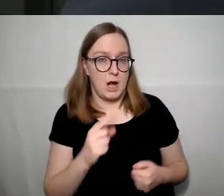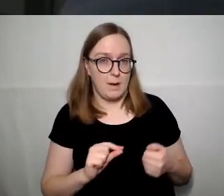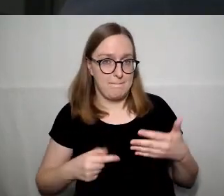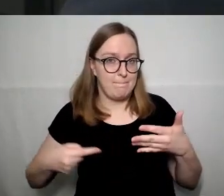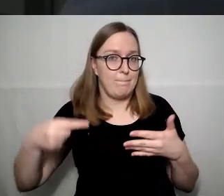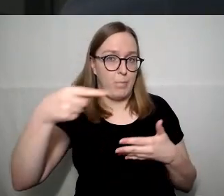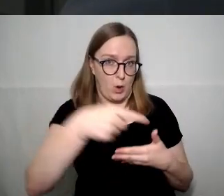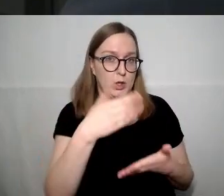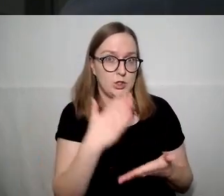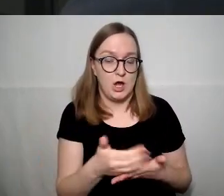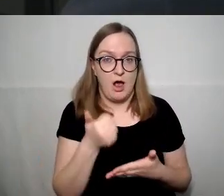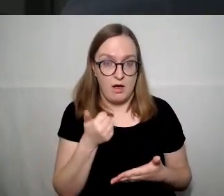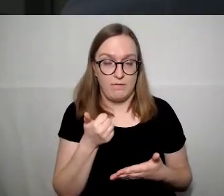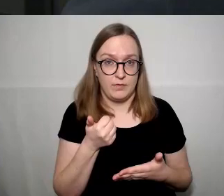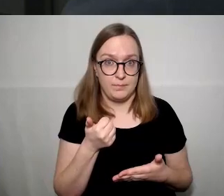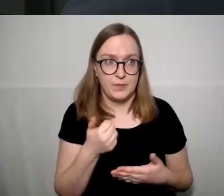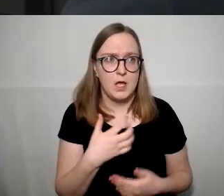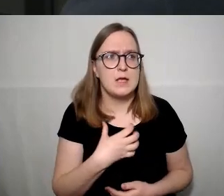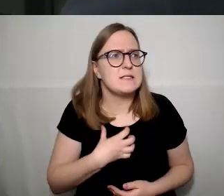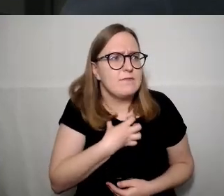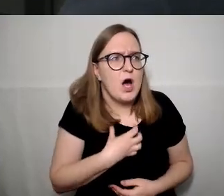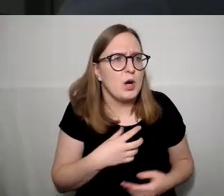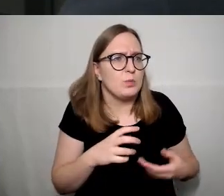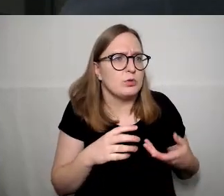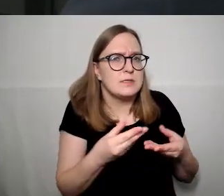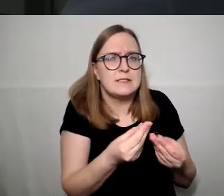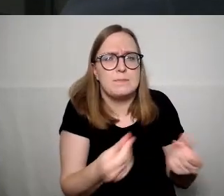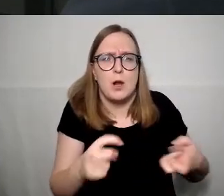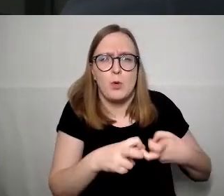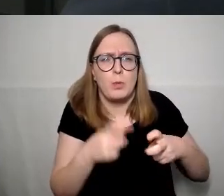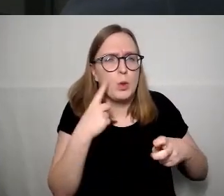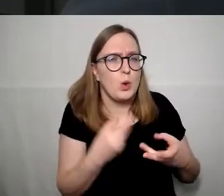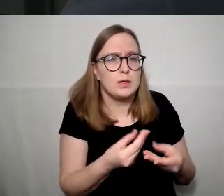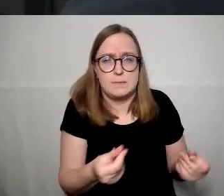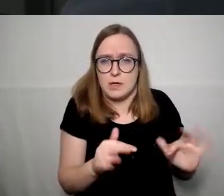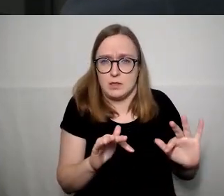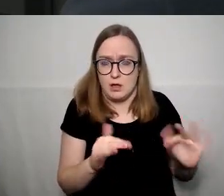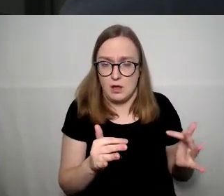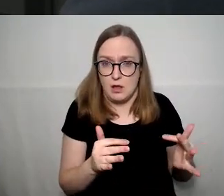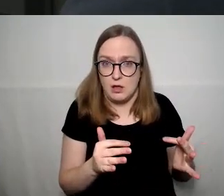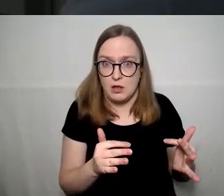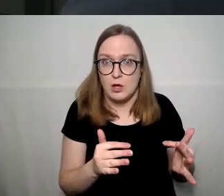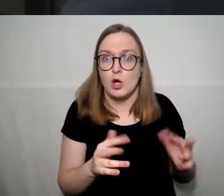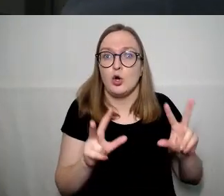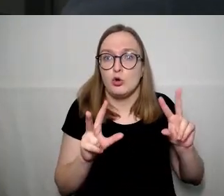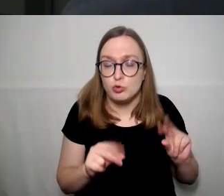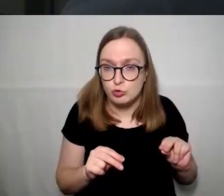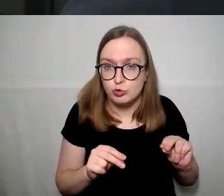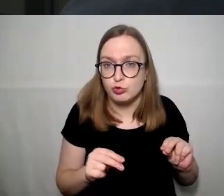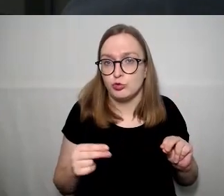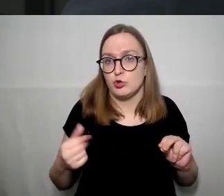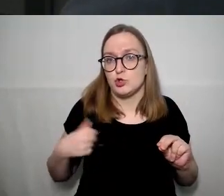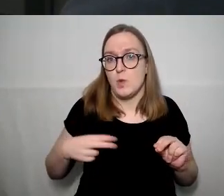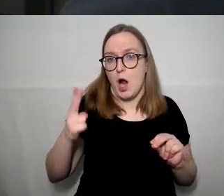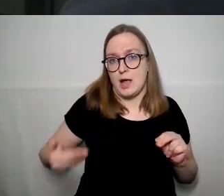kad sprendimai visi, svarbiausi sprendimai savivaldybei būtų priimami realiai tarianti su darbuotojais, su gyventojais,